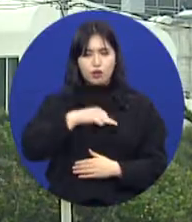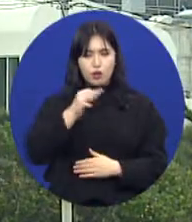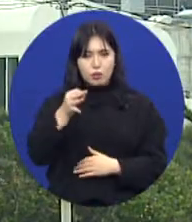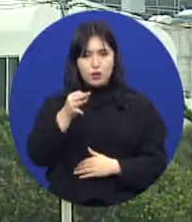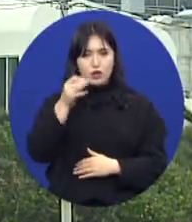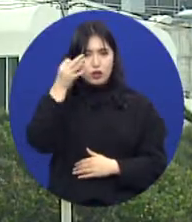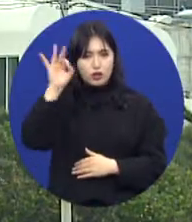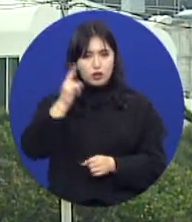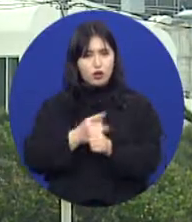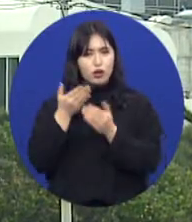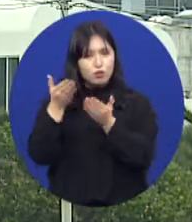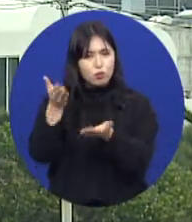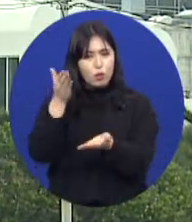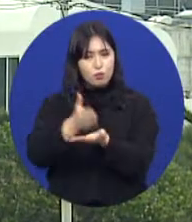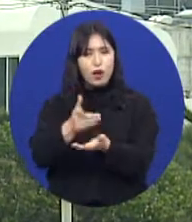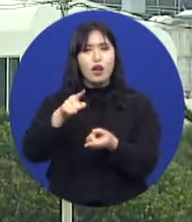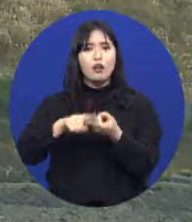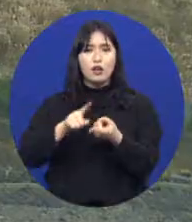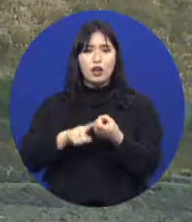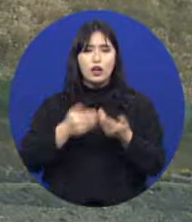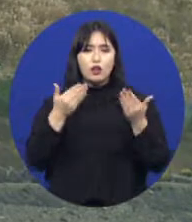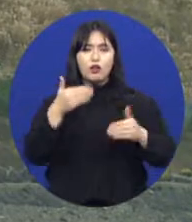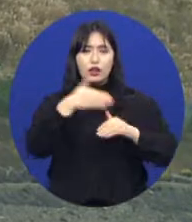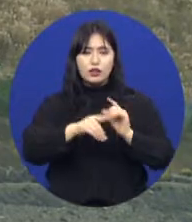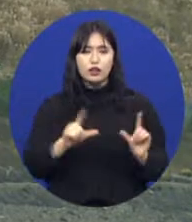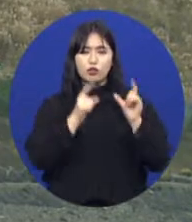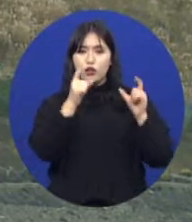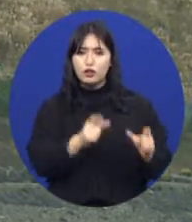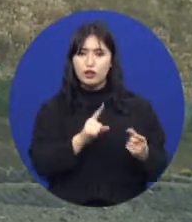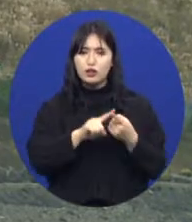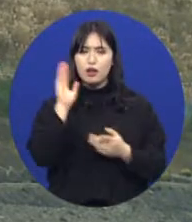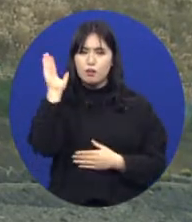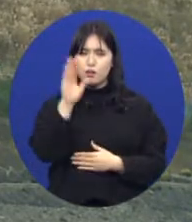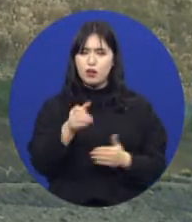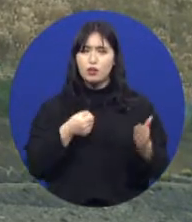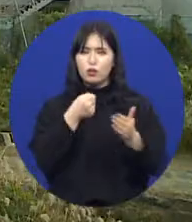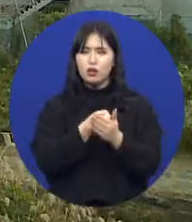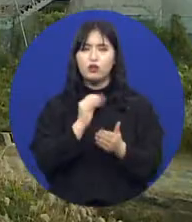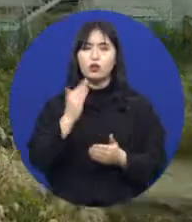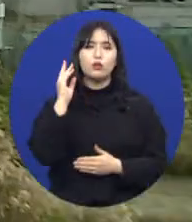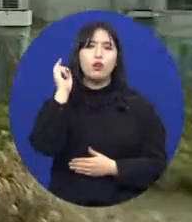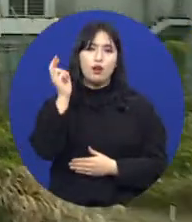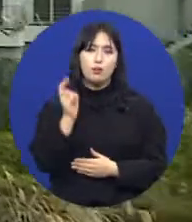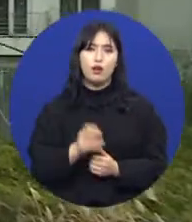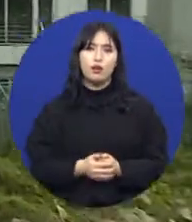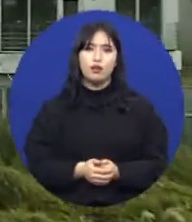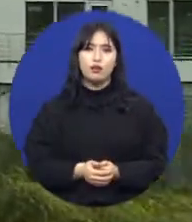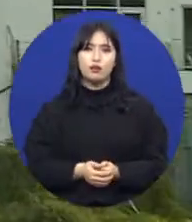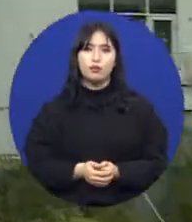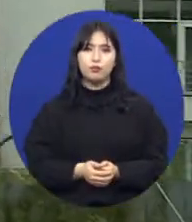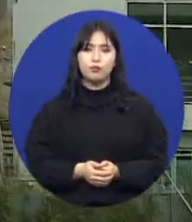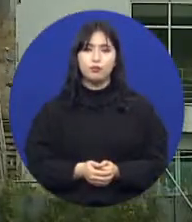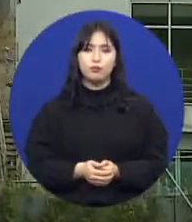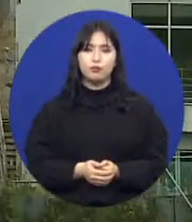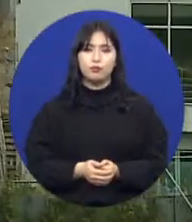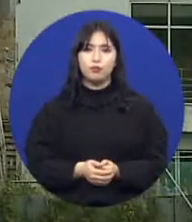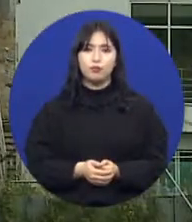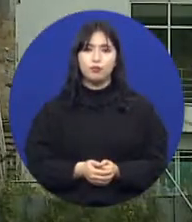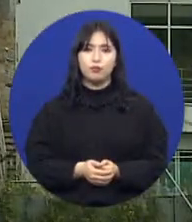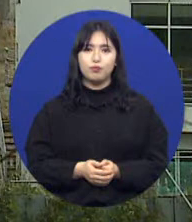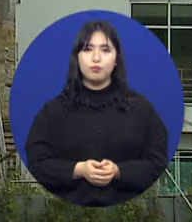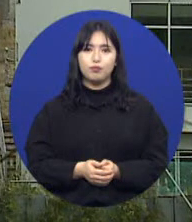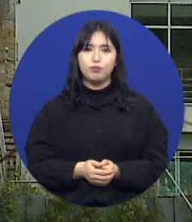주느냐에 따라 휴양형 주거단지의 앞날도 결정될 것으로 보입니다. MBC 뉴스 조인호입니다.